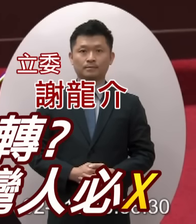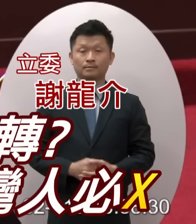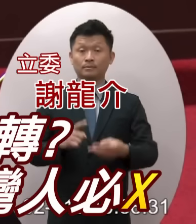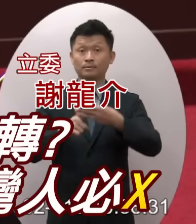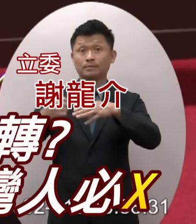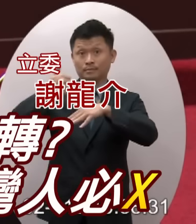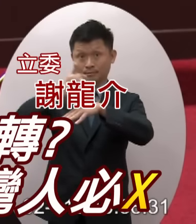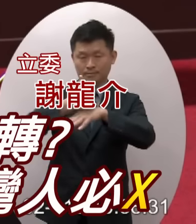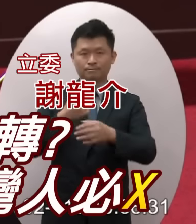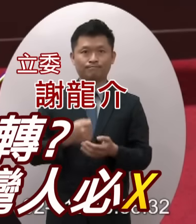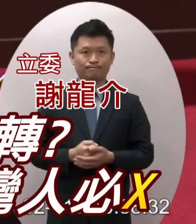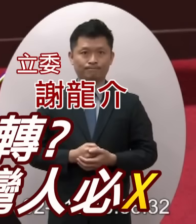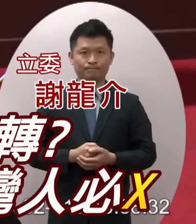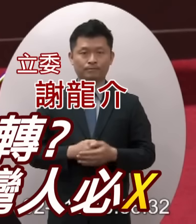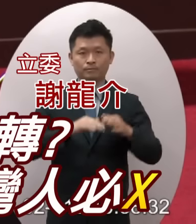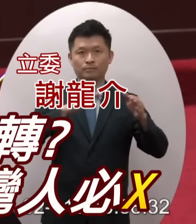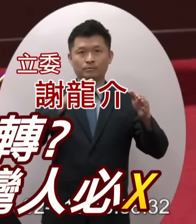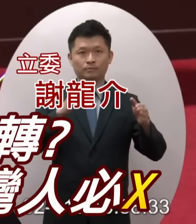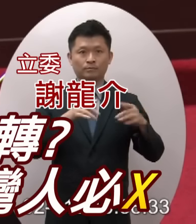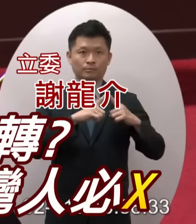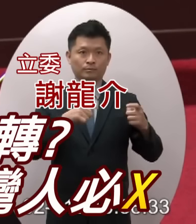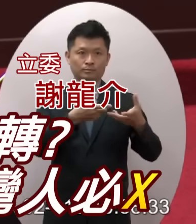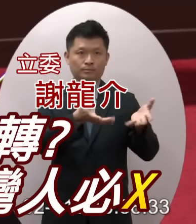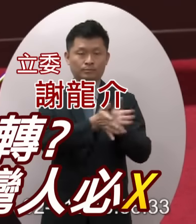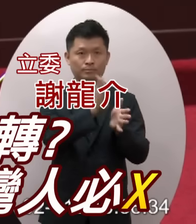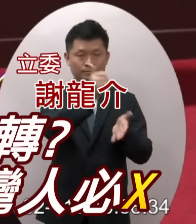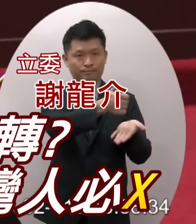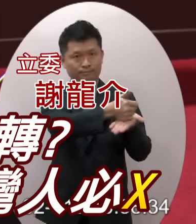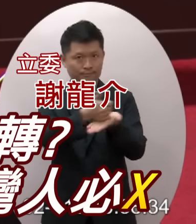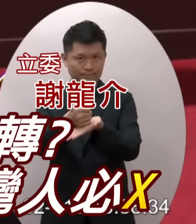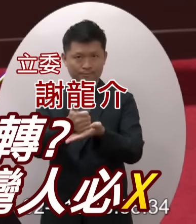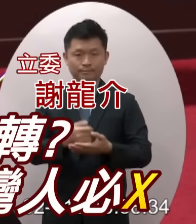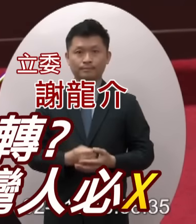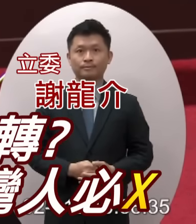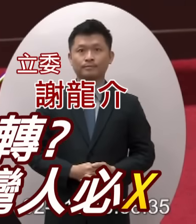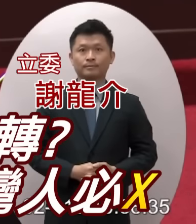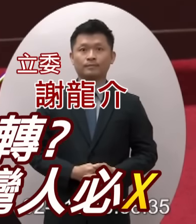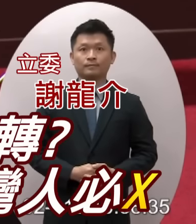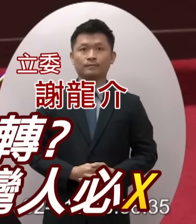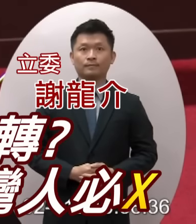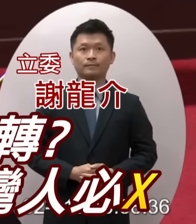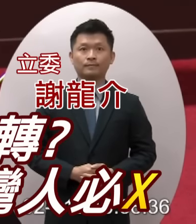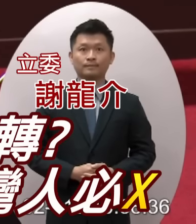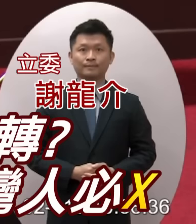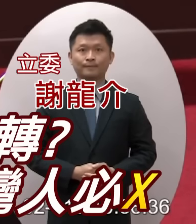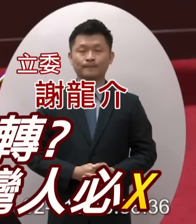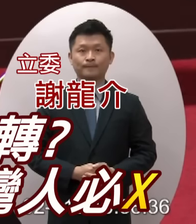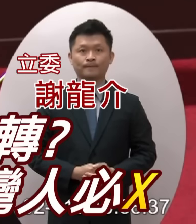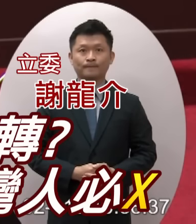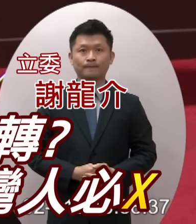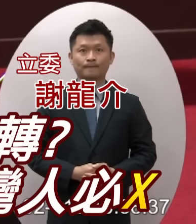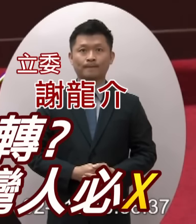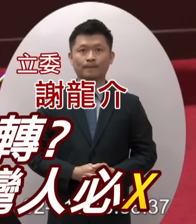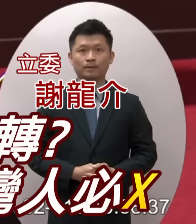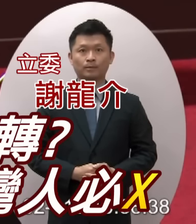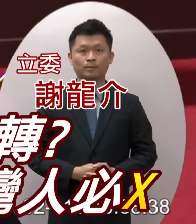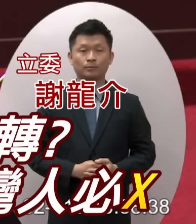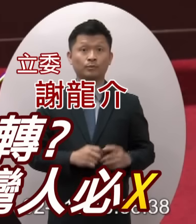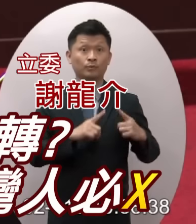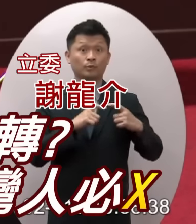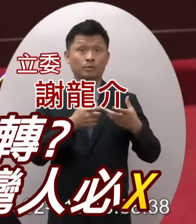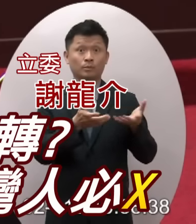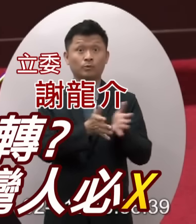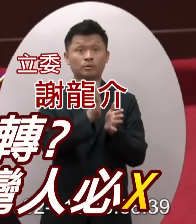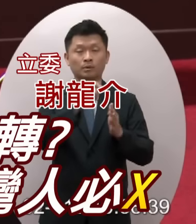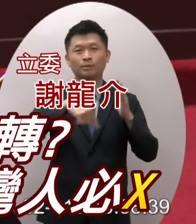主席，我请郭部长。 请郭部长。继续。郭部长。 院